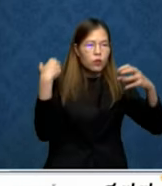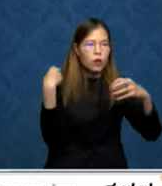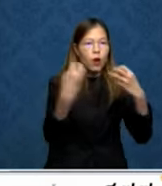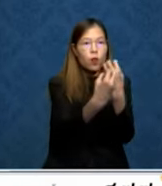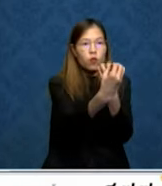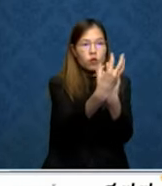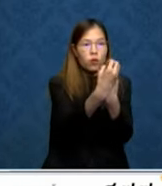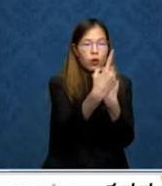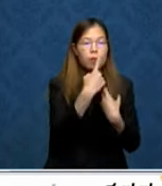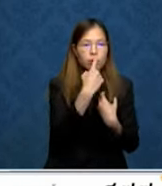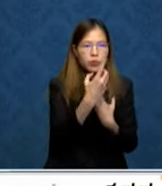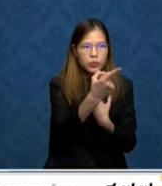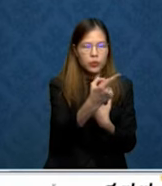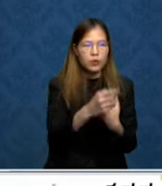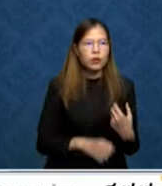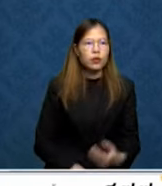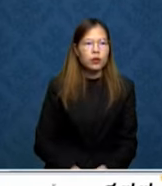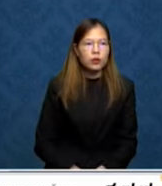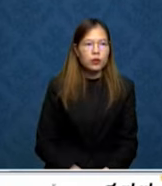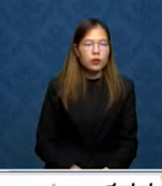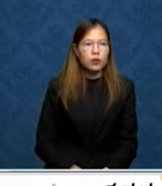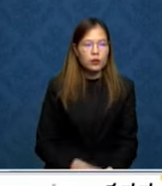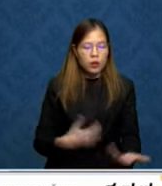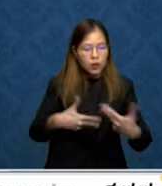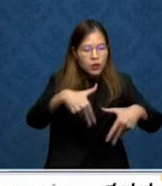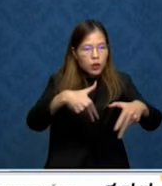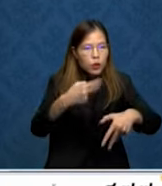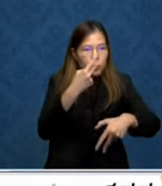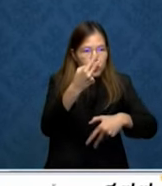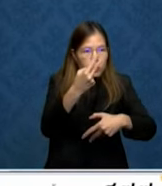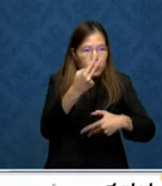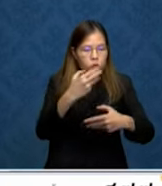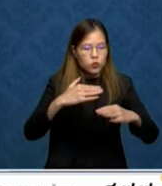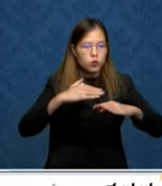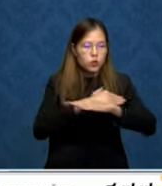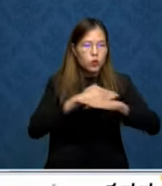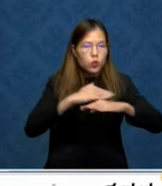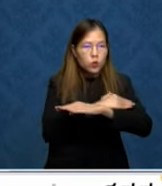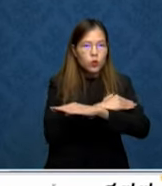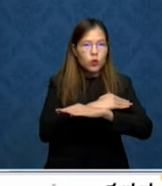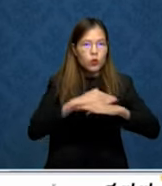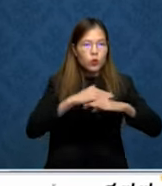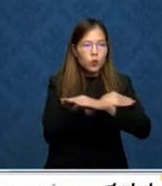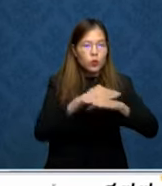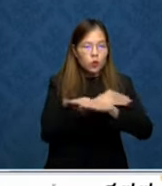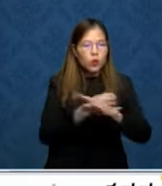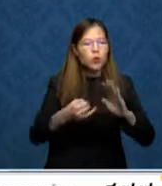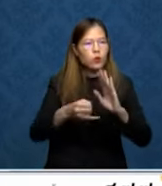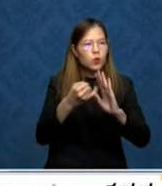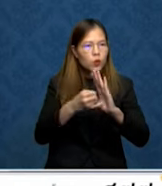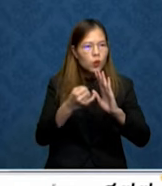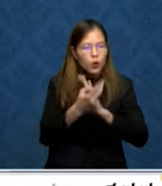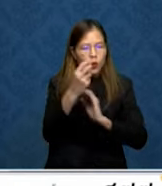ลาดวังเสภูนอำเภอวังเสภูนจังหวัดพิจิตรเพื่อให้พี่น้องประชาชนที่อยู่อาศัยบริเวณนี้สัญจรไปมาได้ความมีความสะดวก